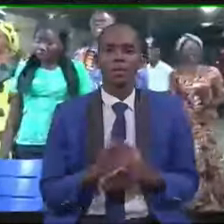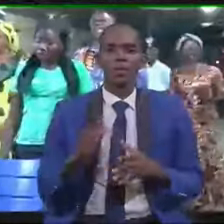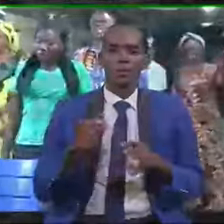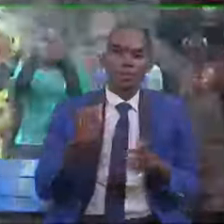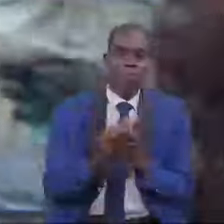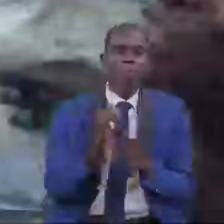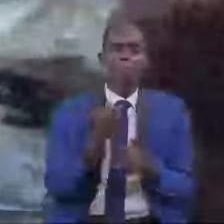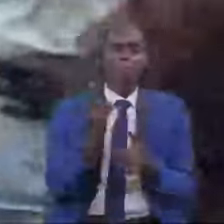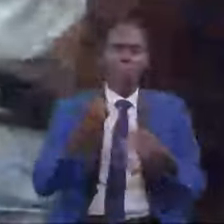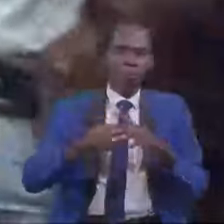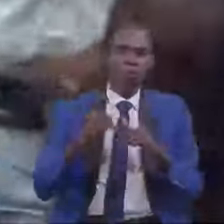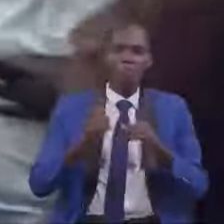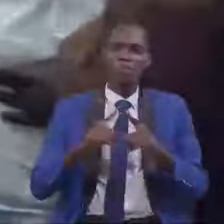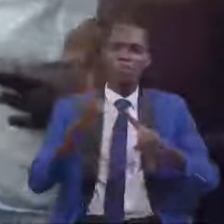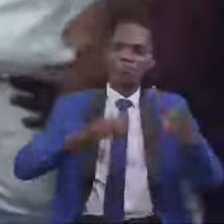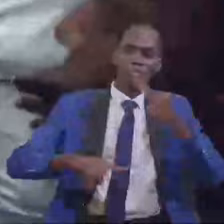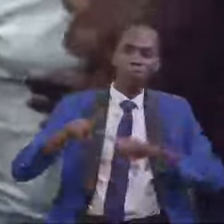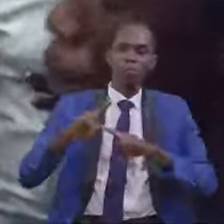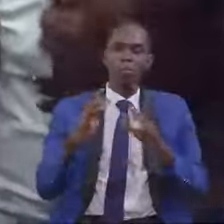remplira.